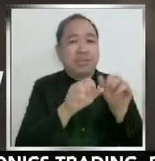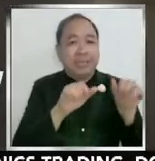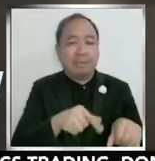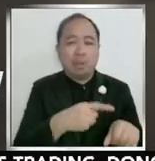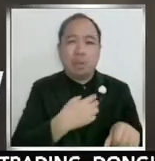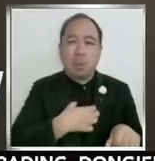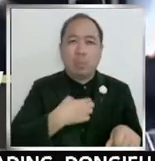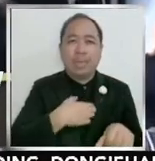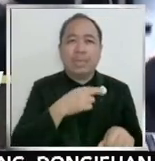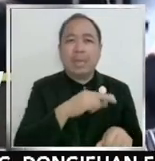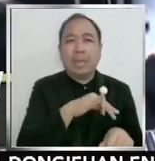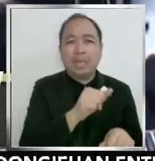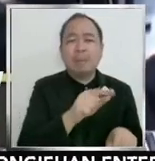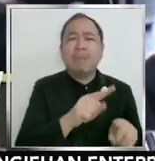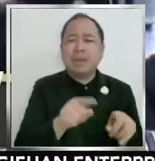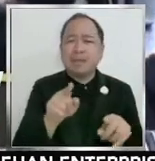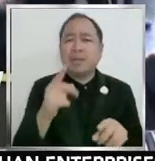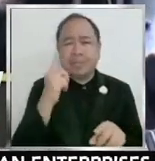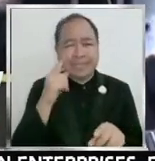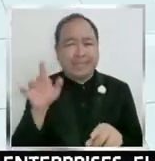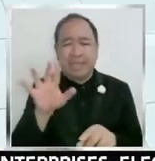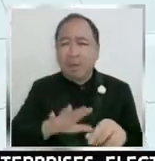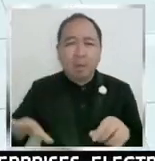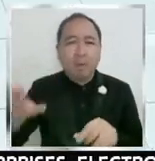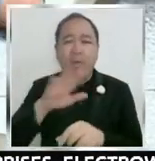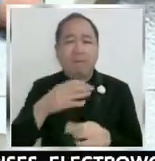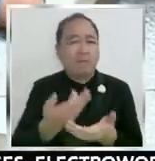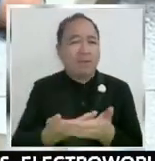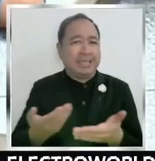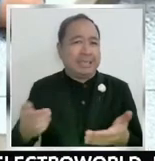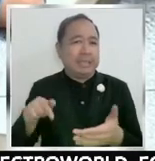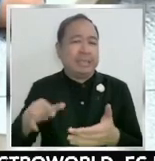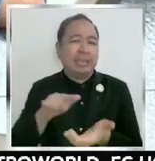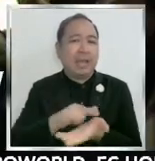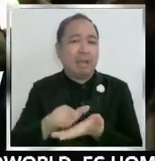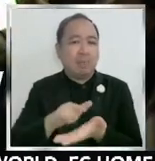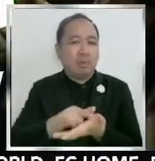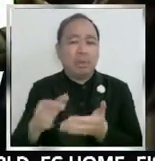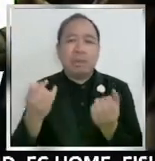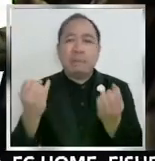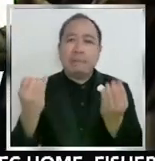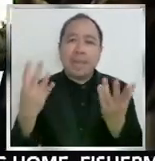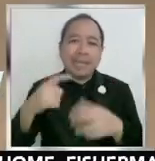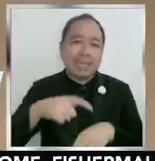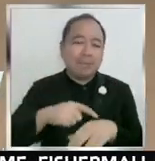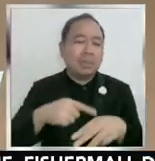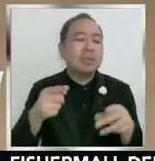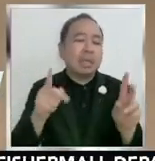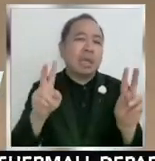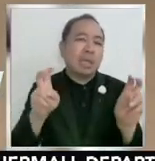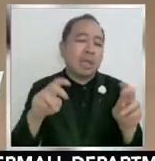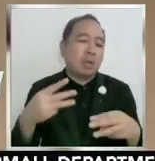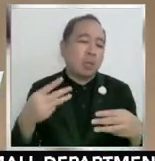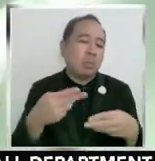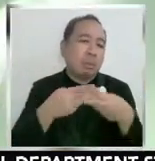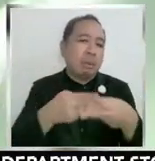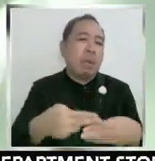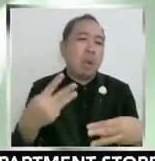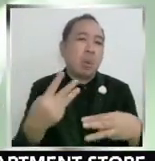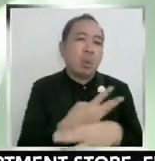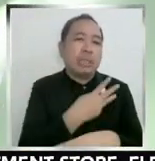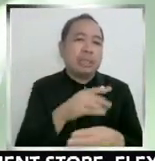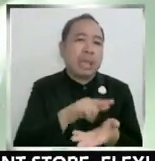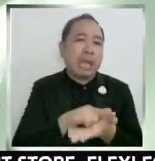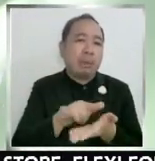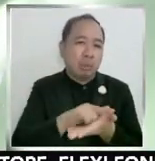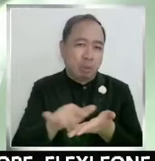ang pangkalahatang lagay ng mga pasilidad ng paliparan na ilang beses na ring naging worst airport sa mundo sa mga travel survey. Para